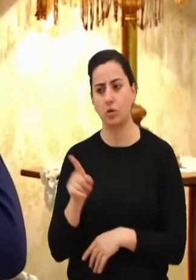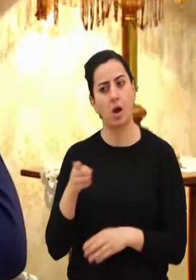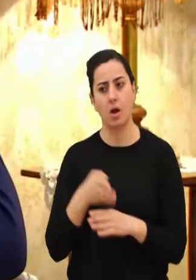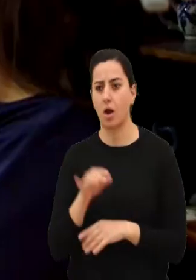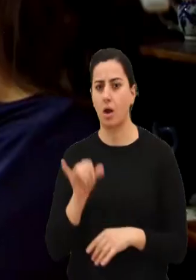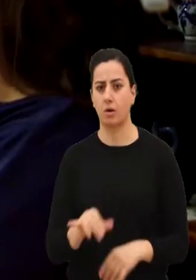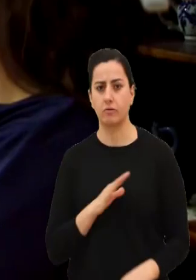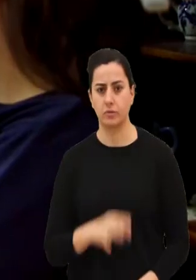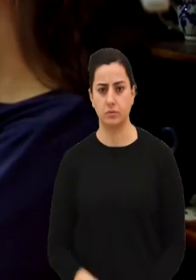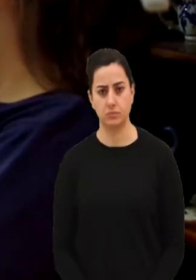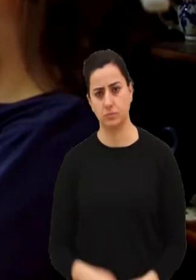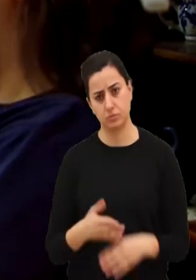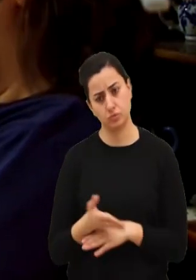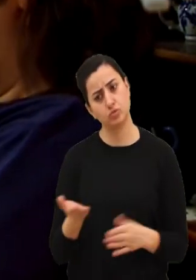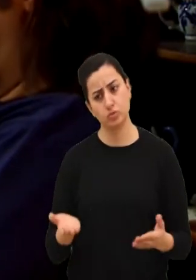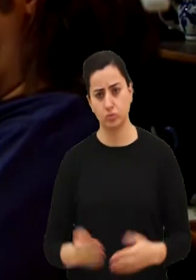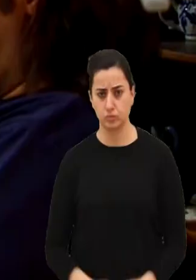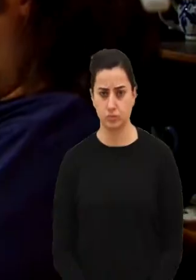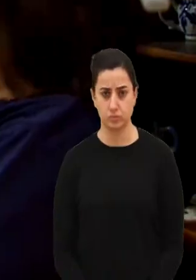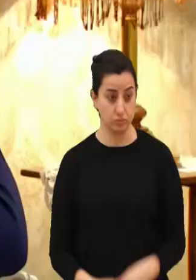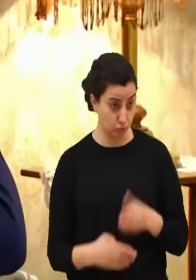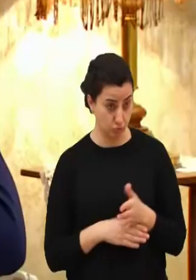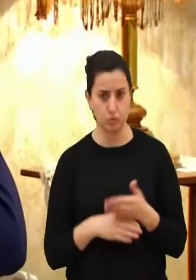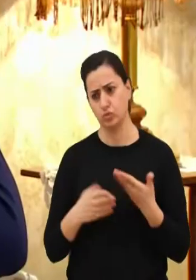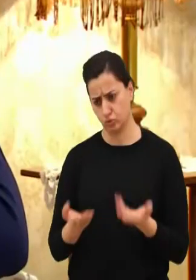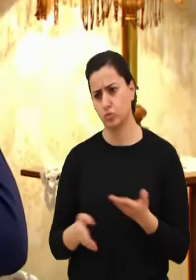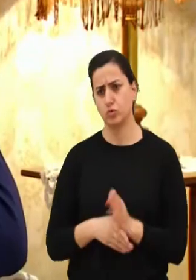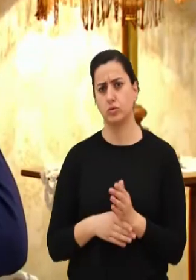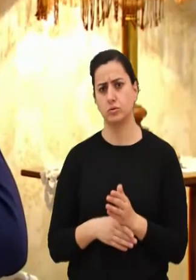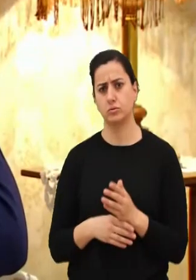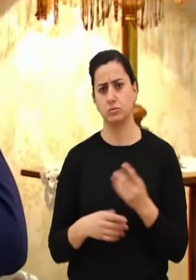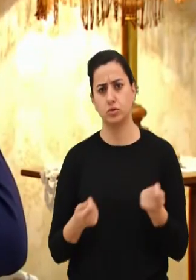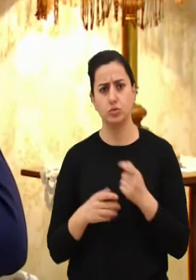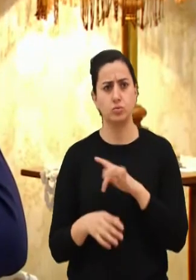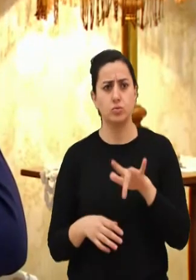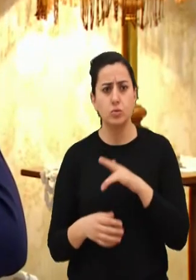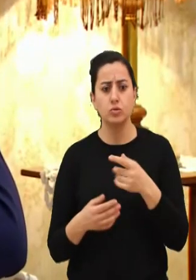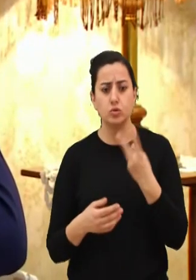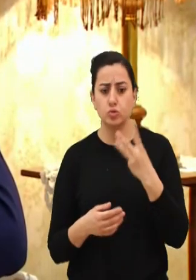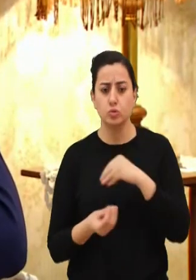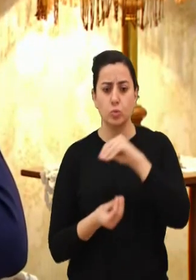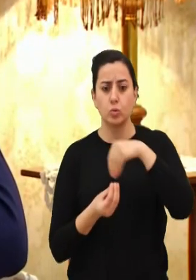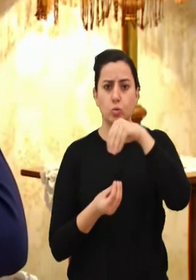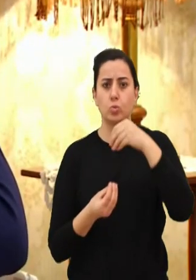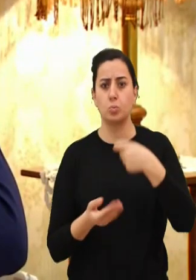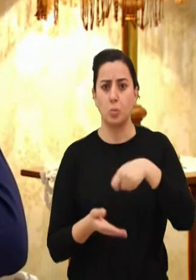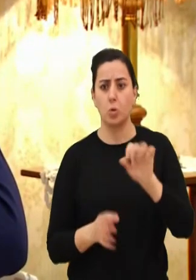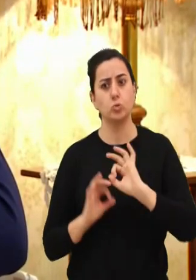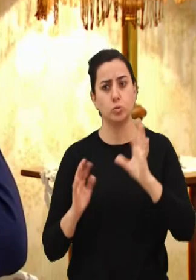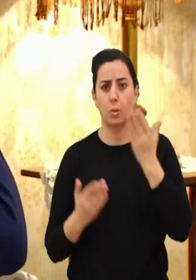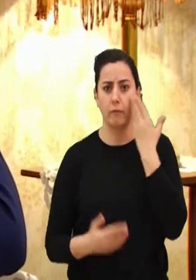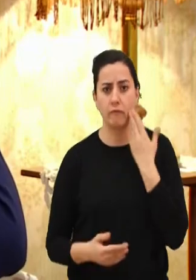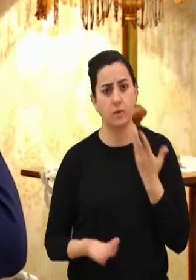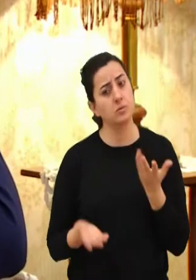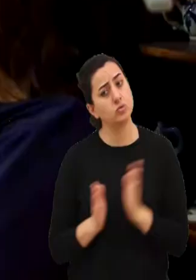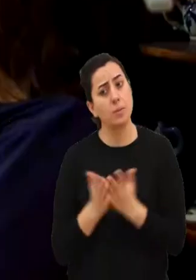haklısın. Haklısın abi. Ciddi mi söylüyorsun? Evet bu devirde iş yok güç yok. Üç katı maaş gelmiş filan. Kimse